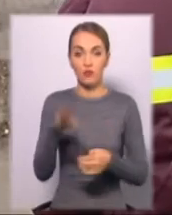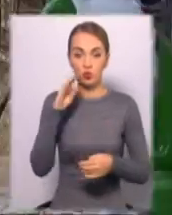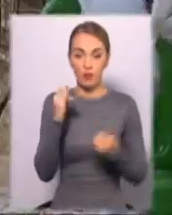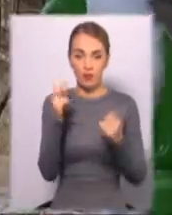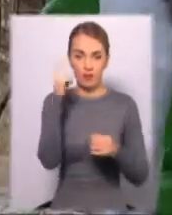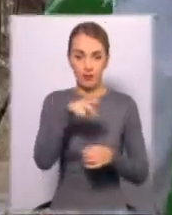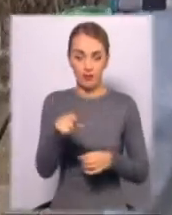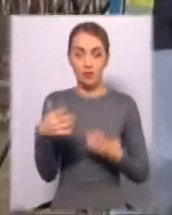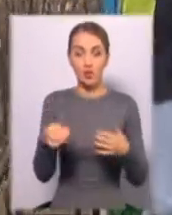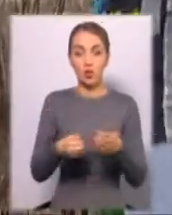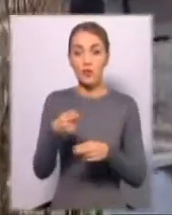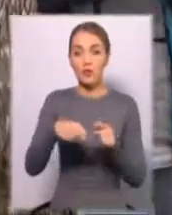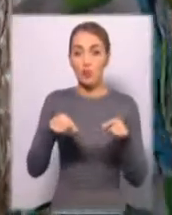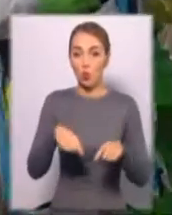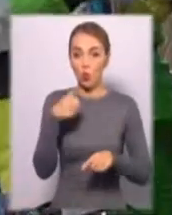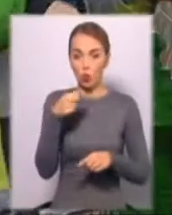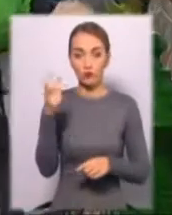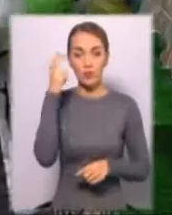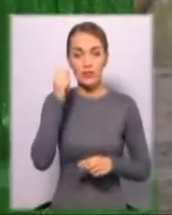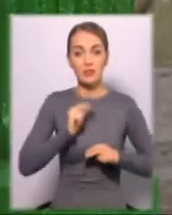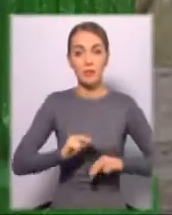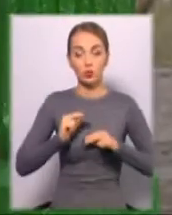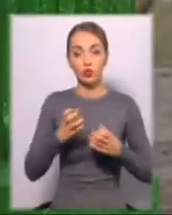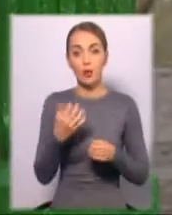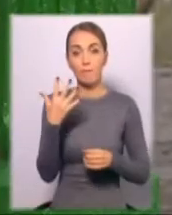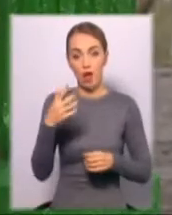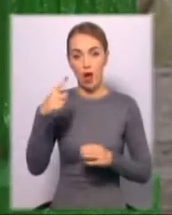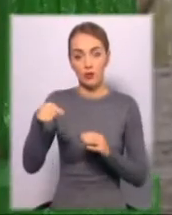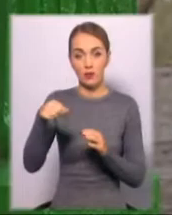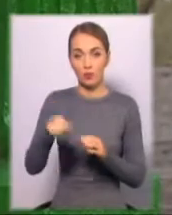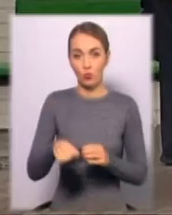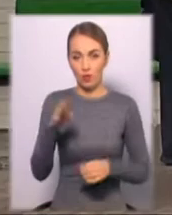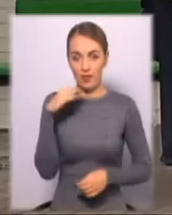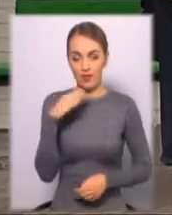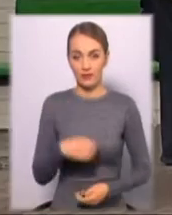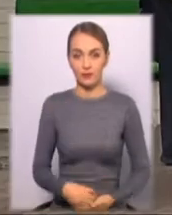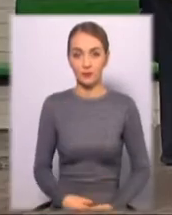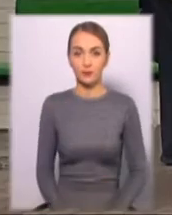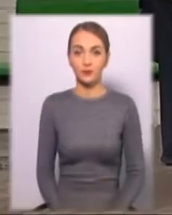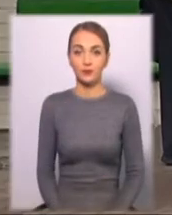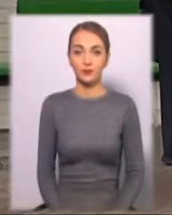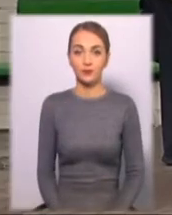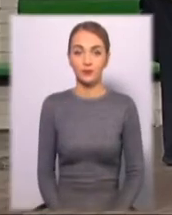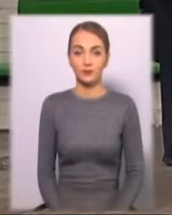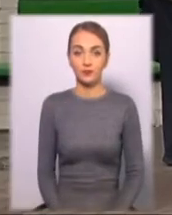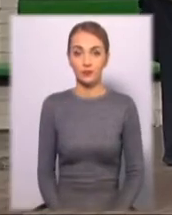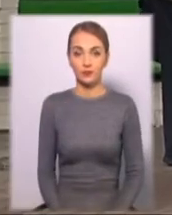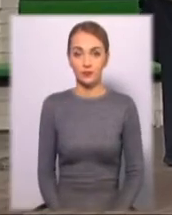киян. І вже до кінця цього року у столиці запрацюють ще 5 бюветів. Вадим Ярошенко, Дмитро Мошинський, телеканал «Київ».